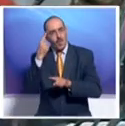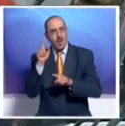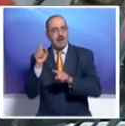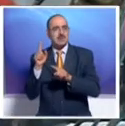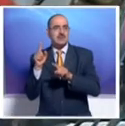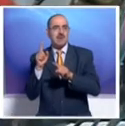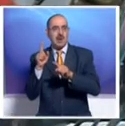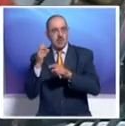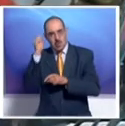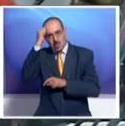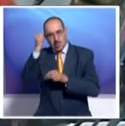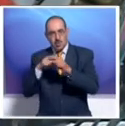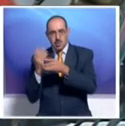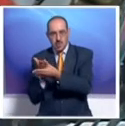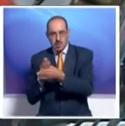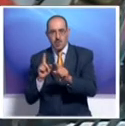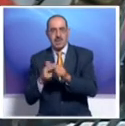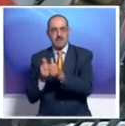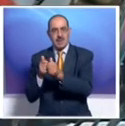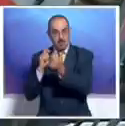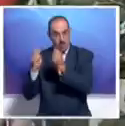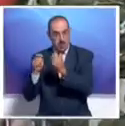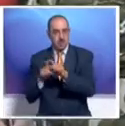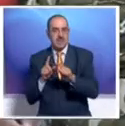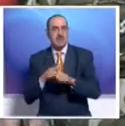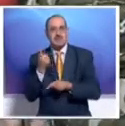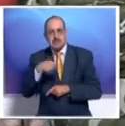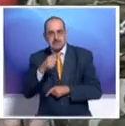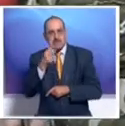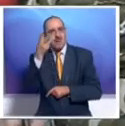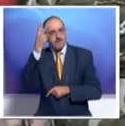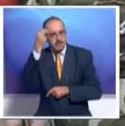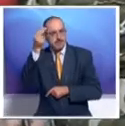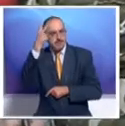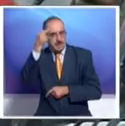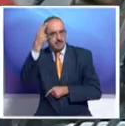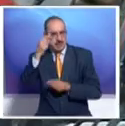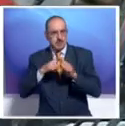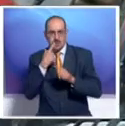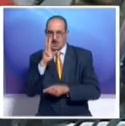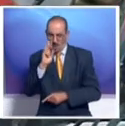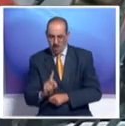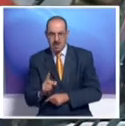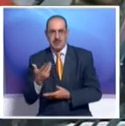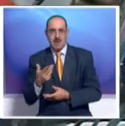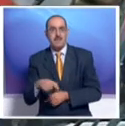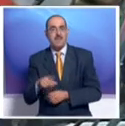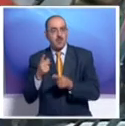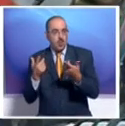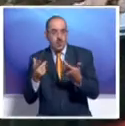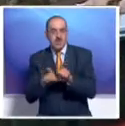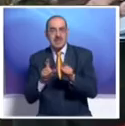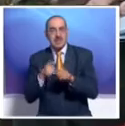مع الأحداث، ونؤكد على أننا نتفهم مطالبه مشروعة التي